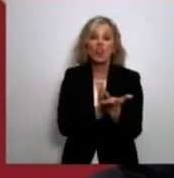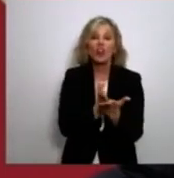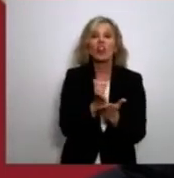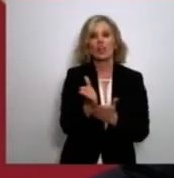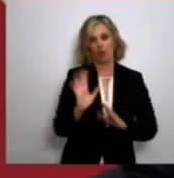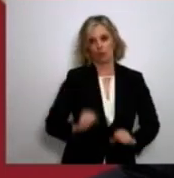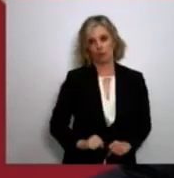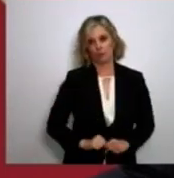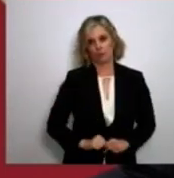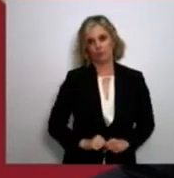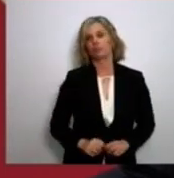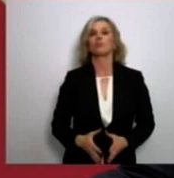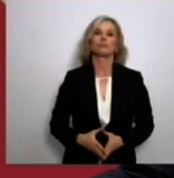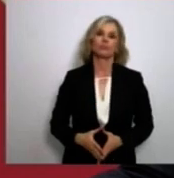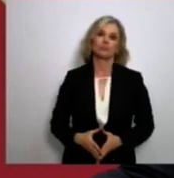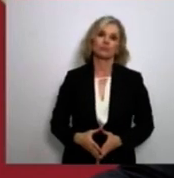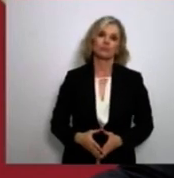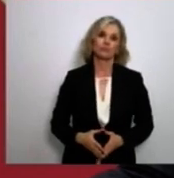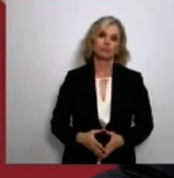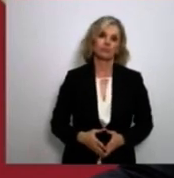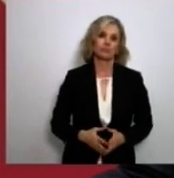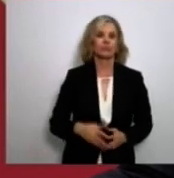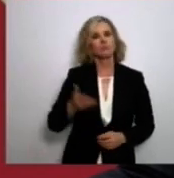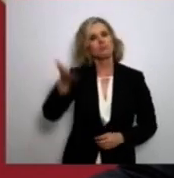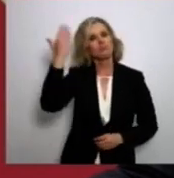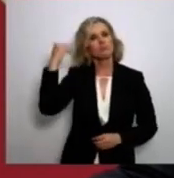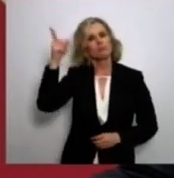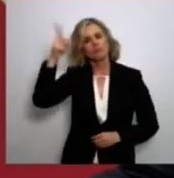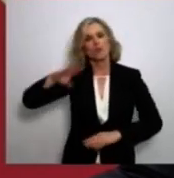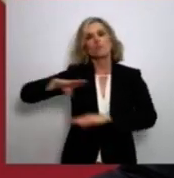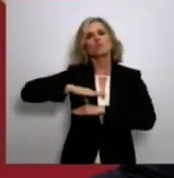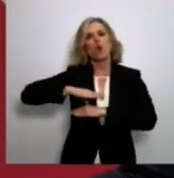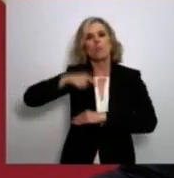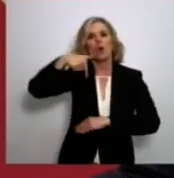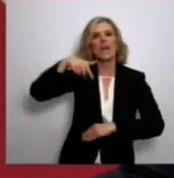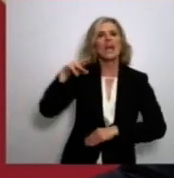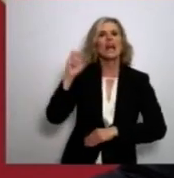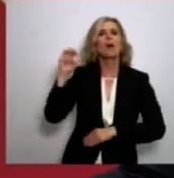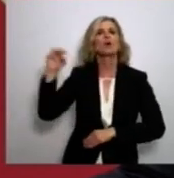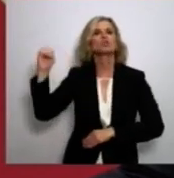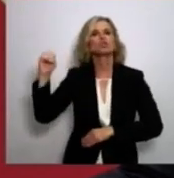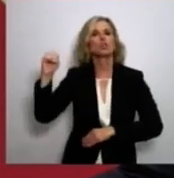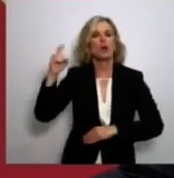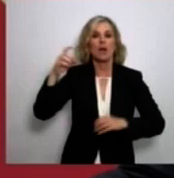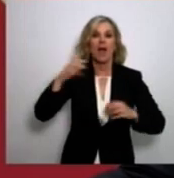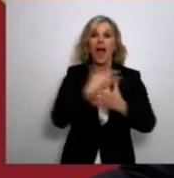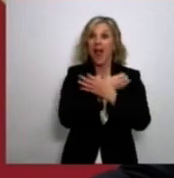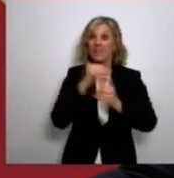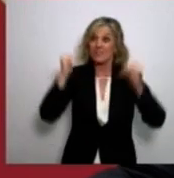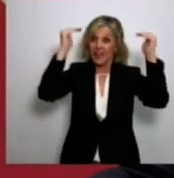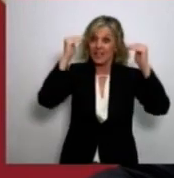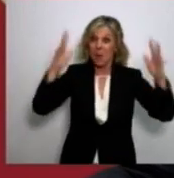Κανένας από αυτούς οι οποίοι ήταν στο γράμμο δεν είχε διαβάσει Μάρξ, Λένιν, Τρότσκι, δεν ξέρω και εγώ τι άλλο. Πίστευε ότι αγωνιζόταν για το